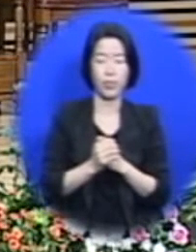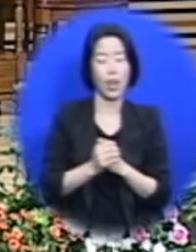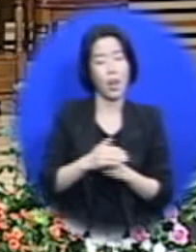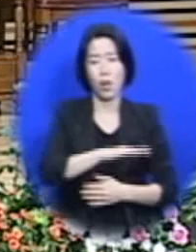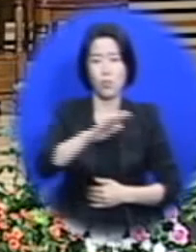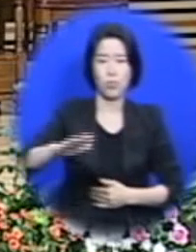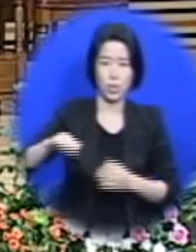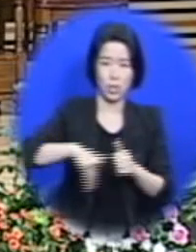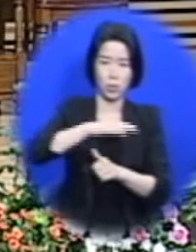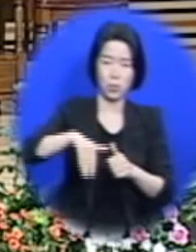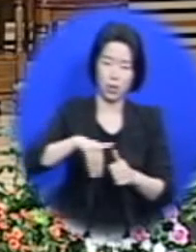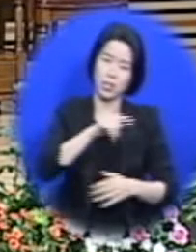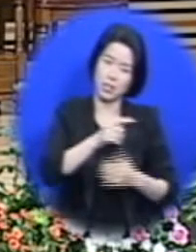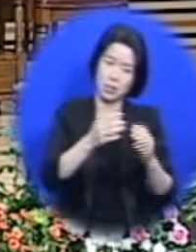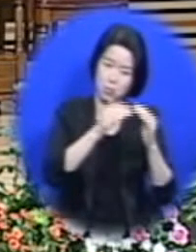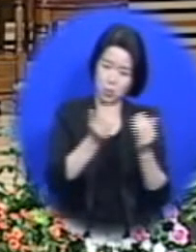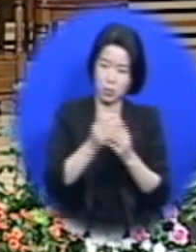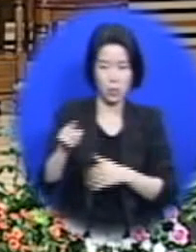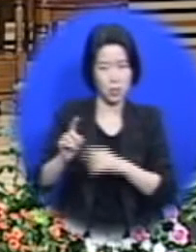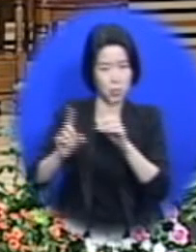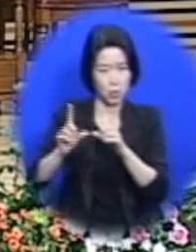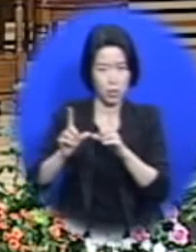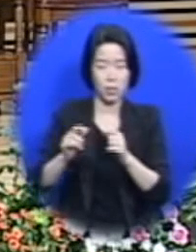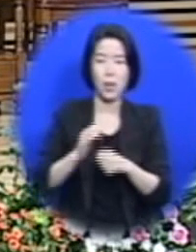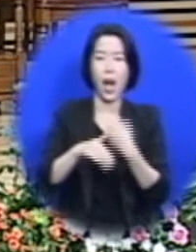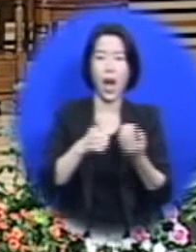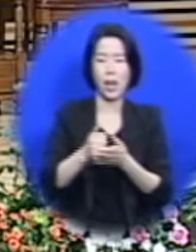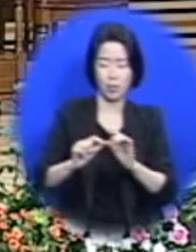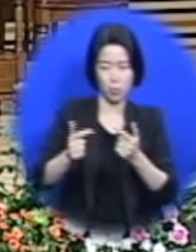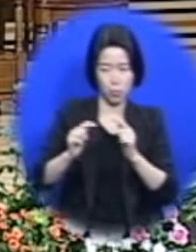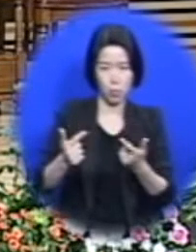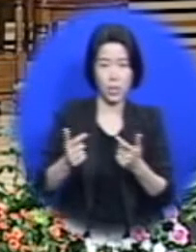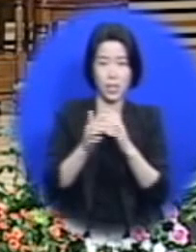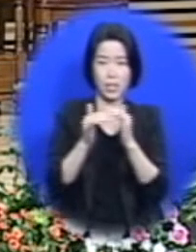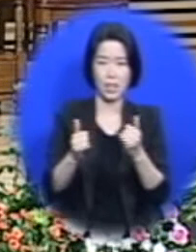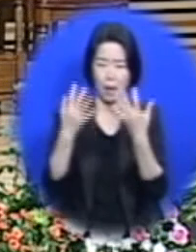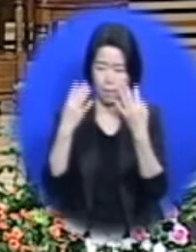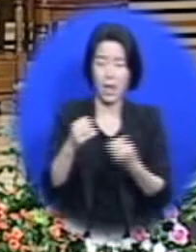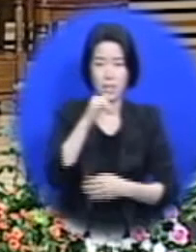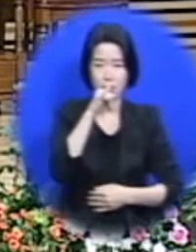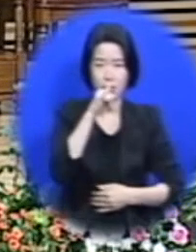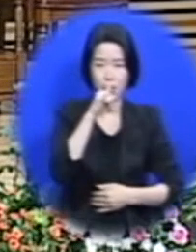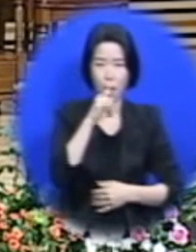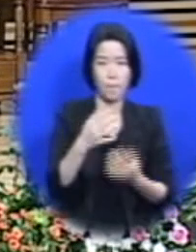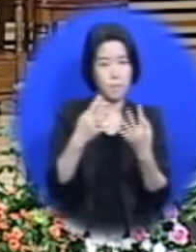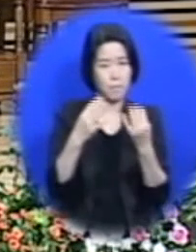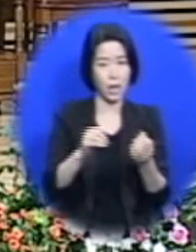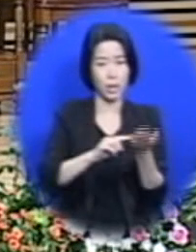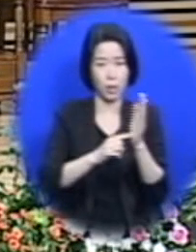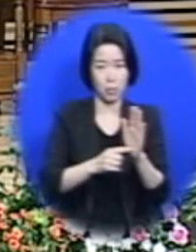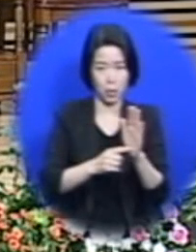우리 주위에는 이런저런 모양으로 하나님을 부인하는 사람들이 많습니다. 많다고